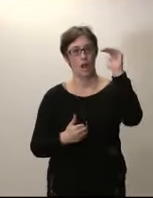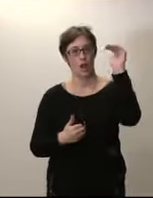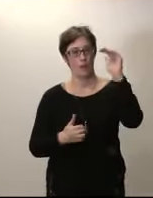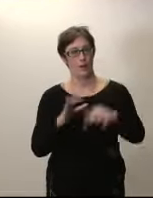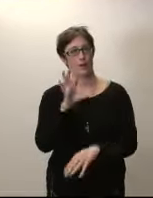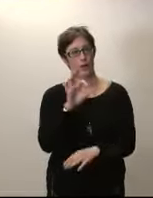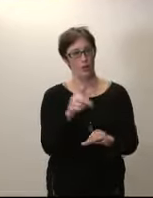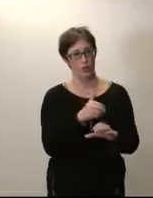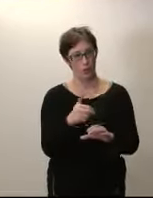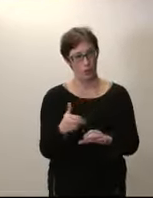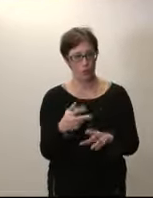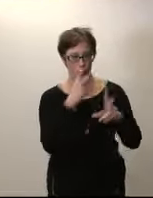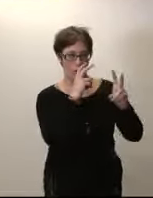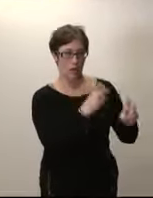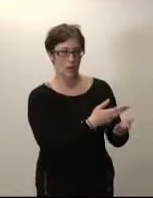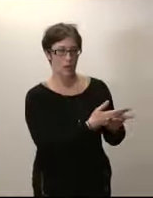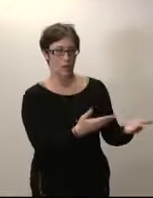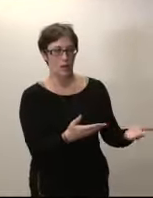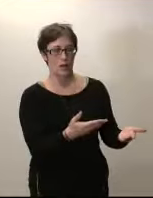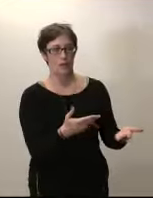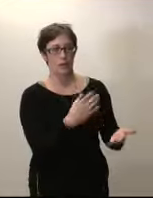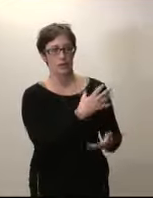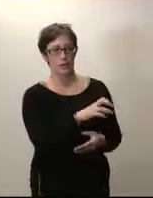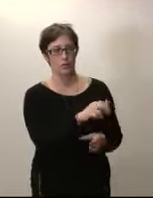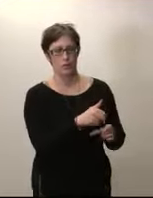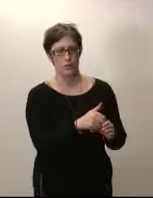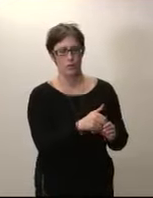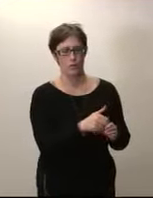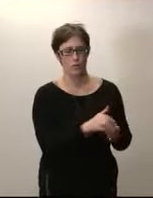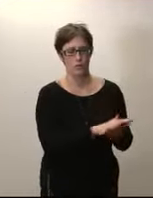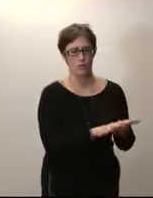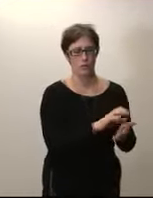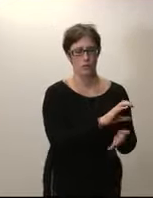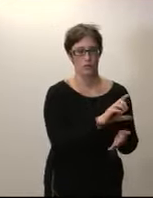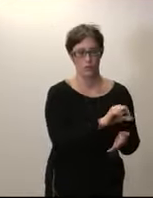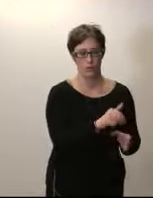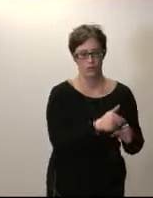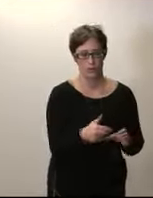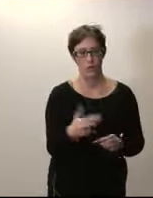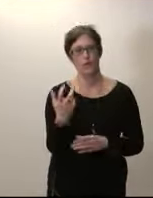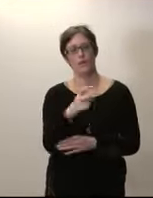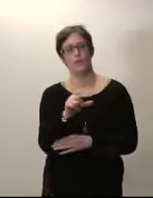par instruction simple et 320 euros pour une instruction complète.